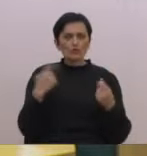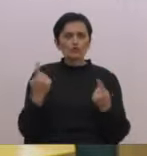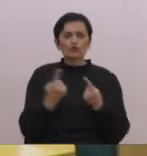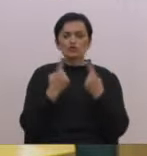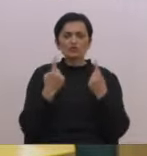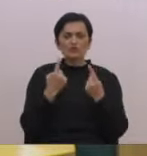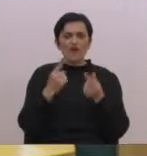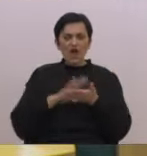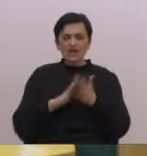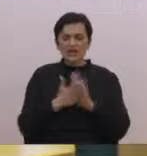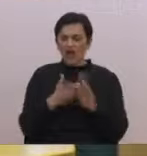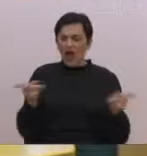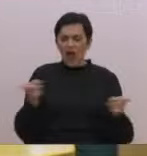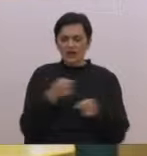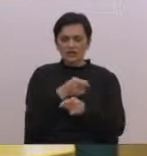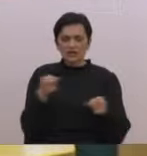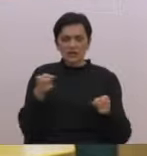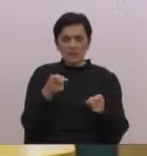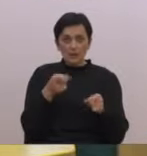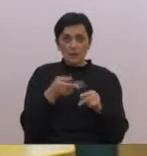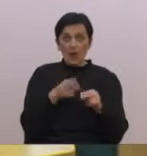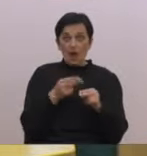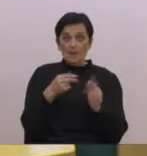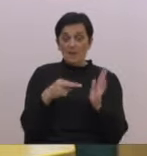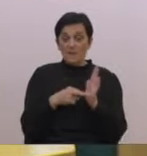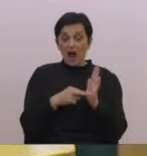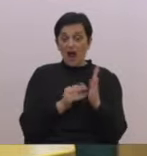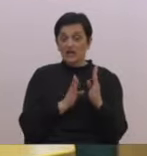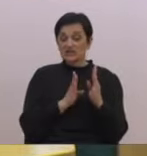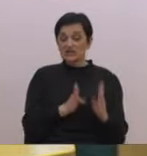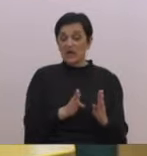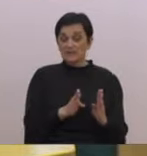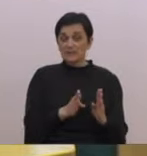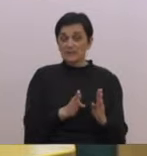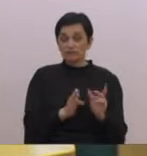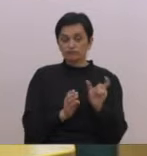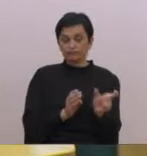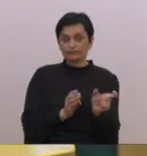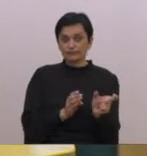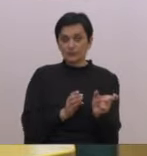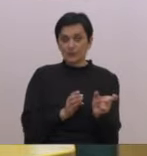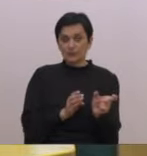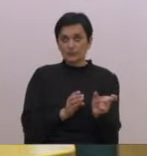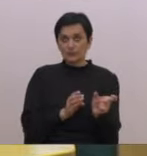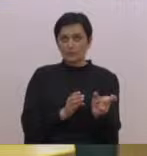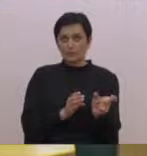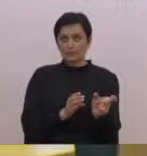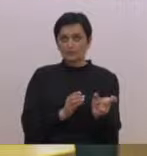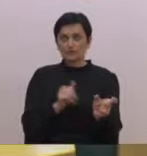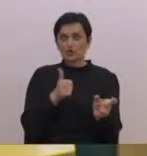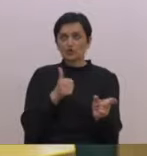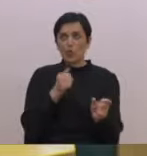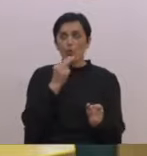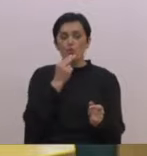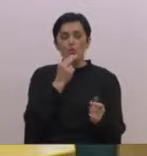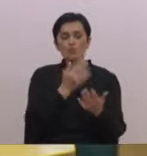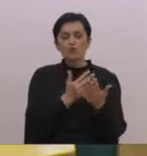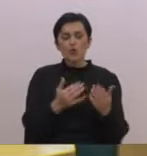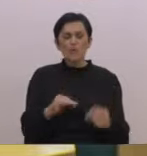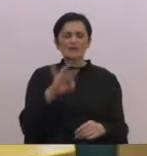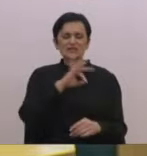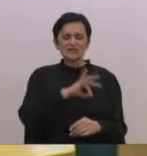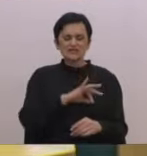carteluri, garigebebi, rita ceseni, ace sebe, paseps, rogorț, mana ama zerakuia, producție,